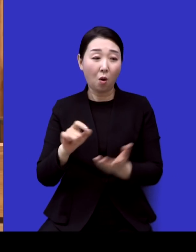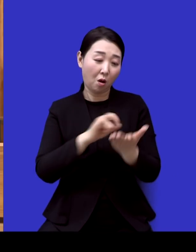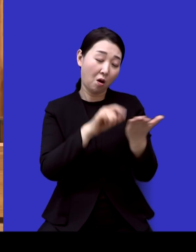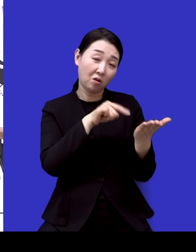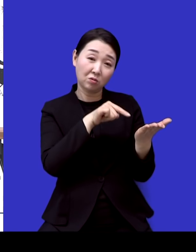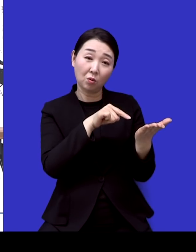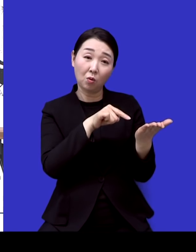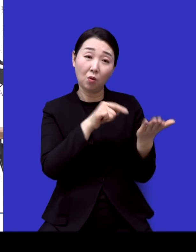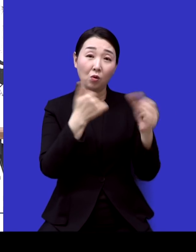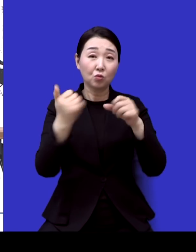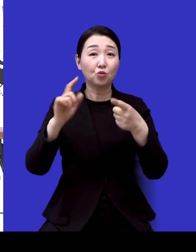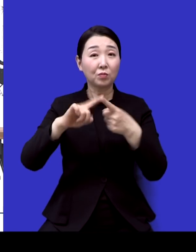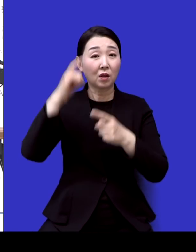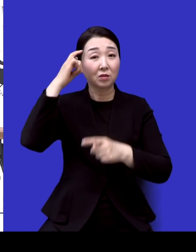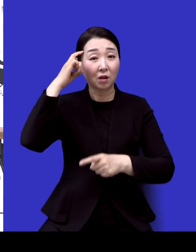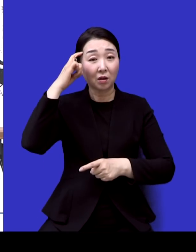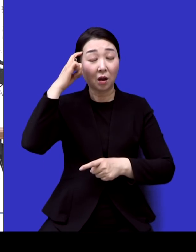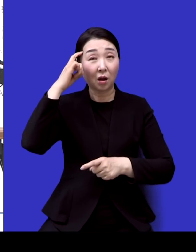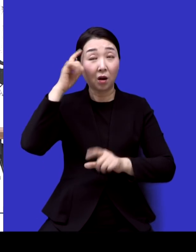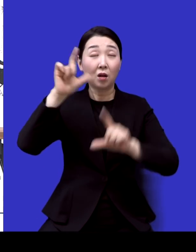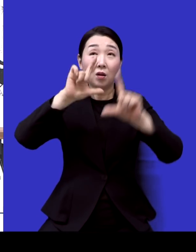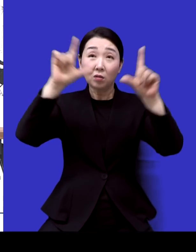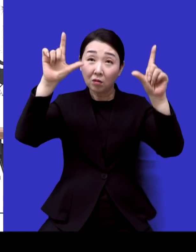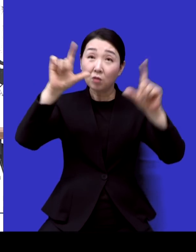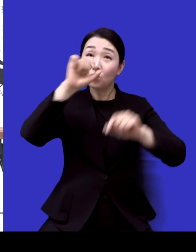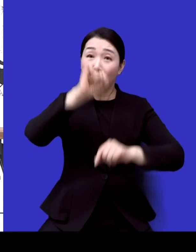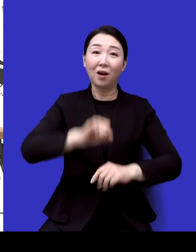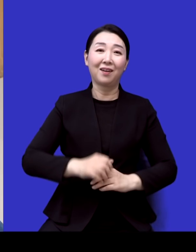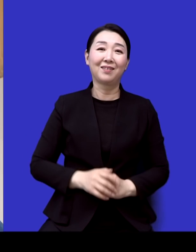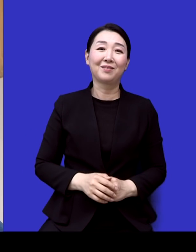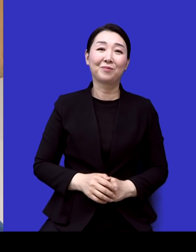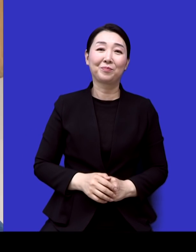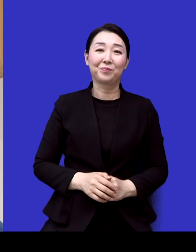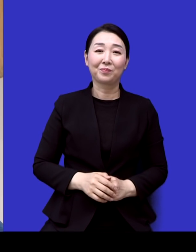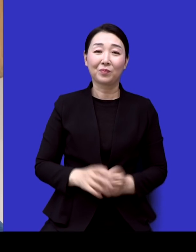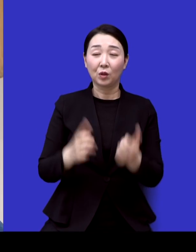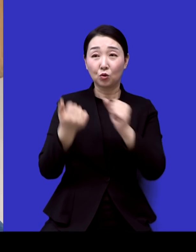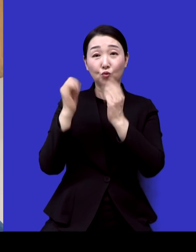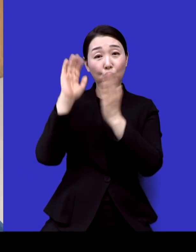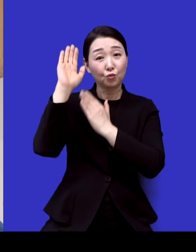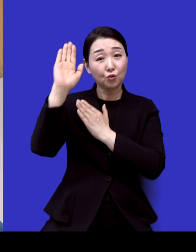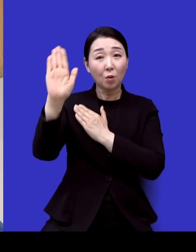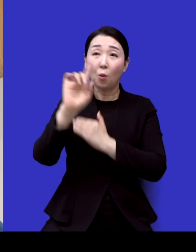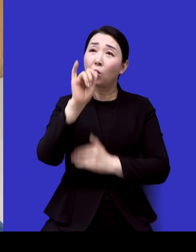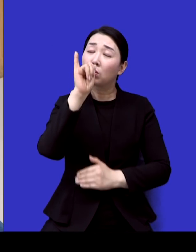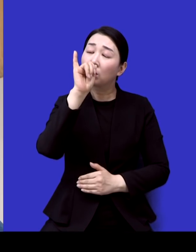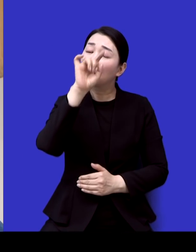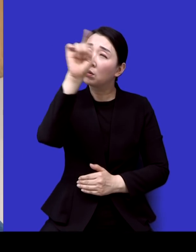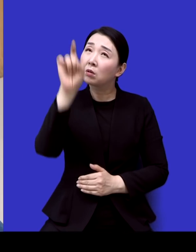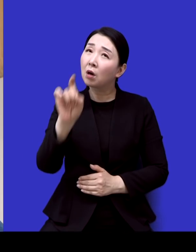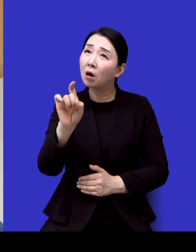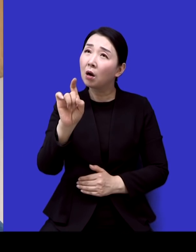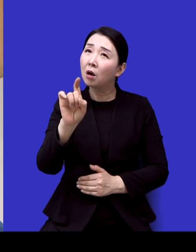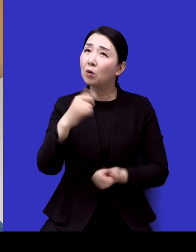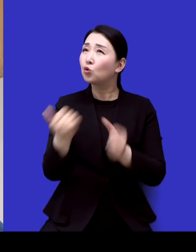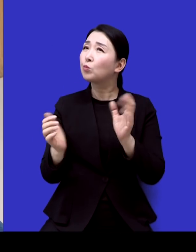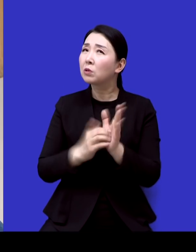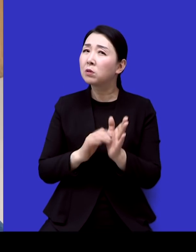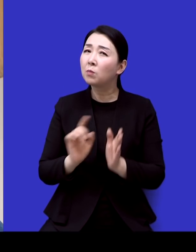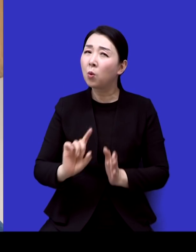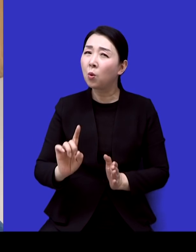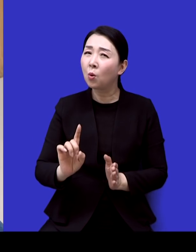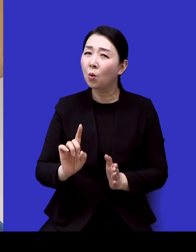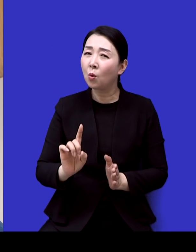야. 심지어 죽음에 대해 생각했는데 날씨는 맑아. 그래서 죽음 뒤에는 뭔가 있는가? 어. 아니 죽음이 끝인가?